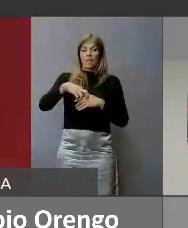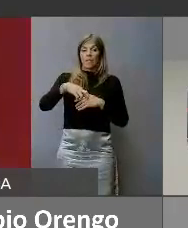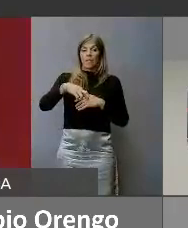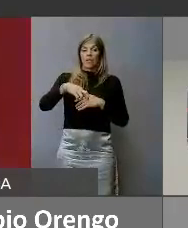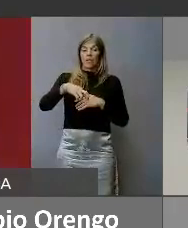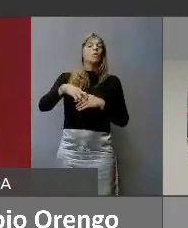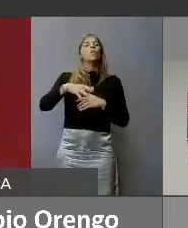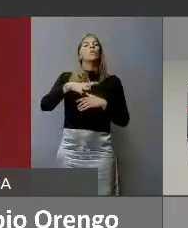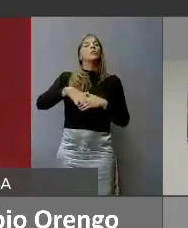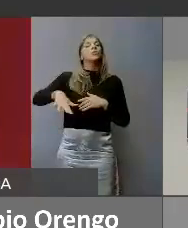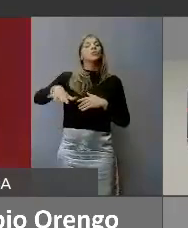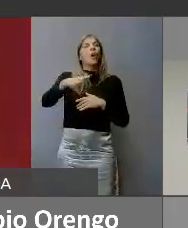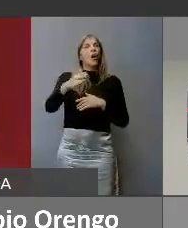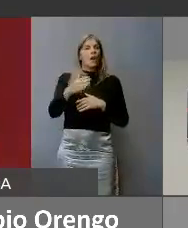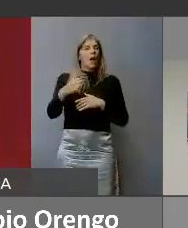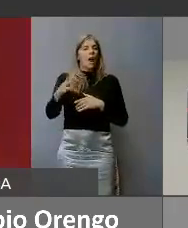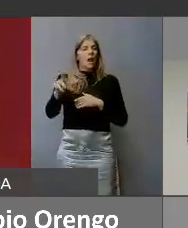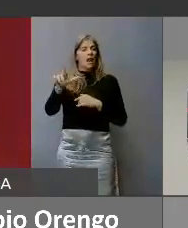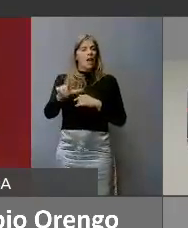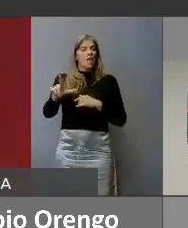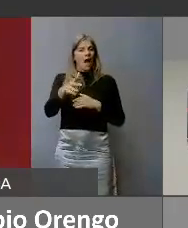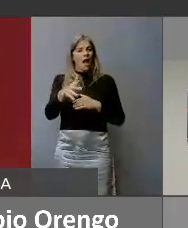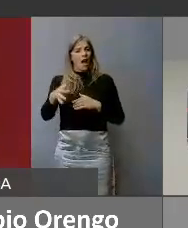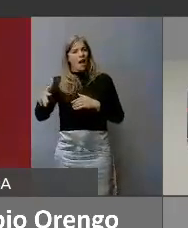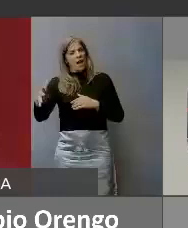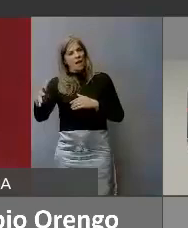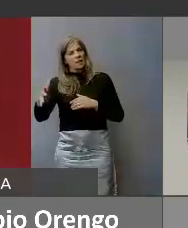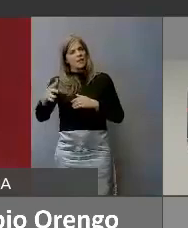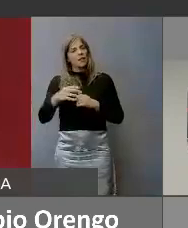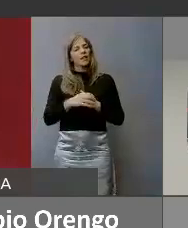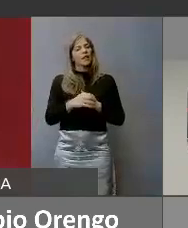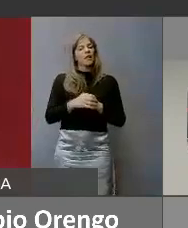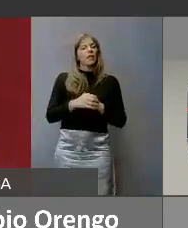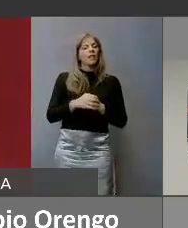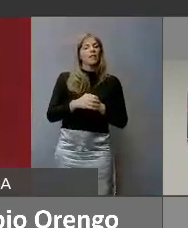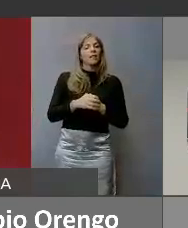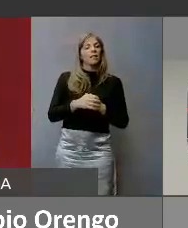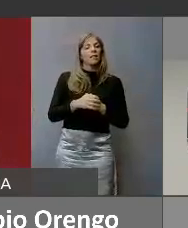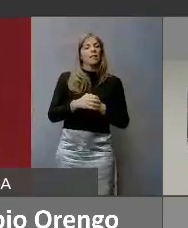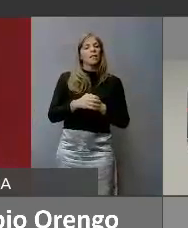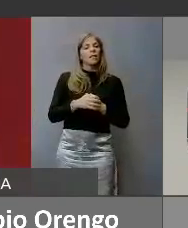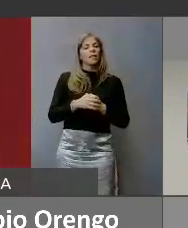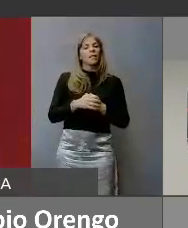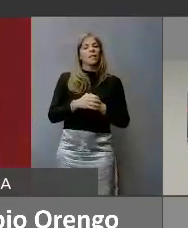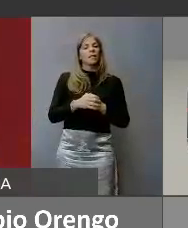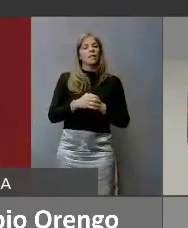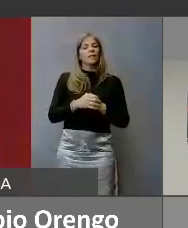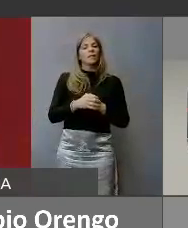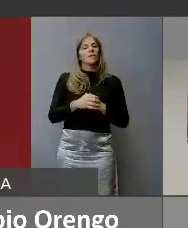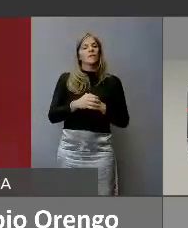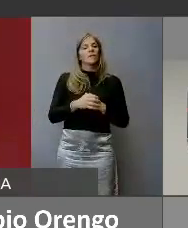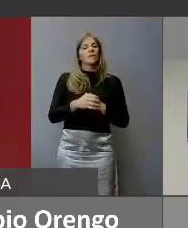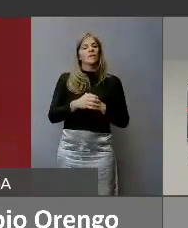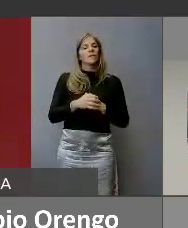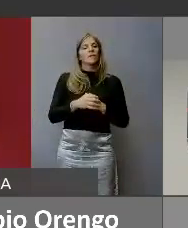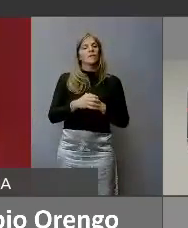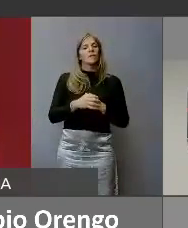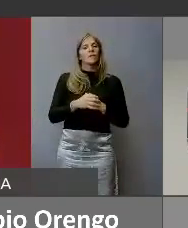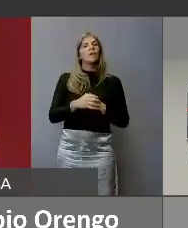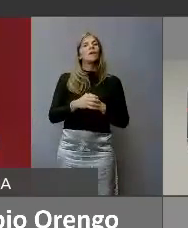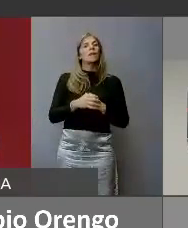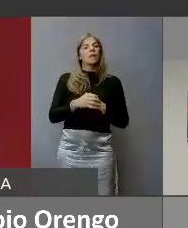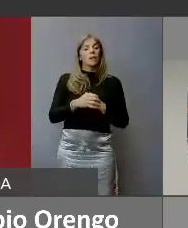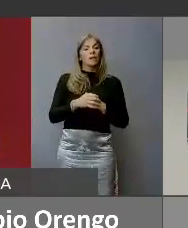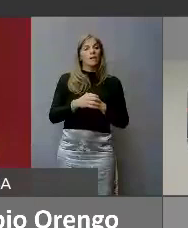verso levante della passeggiata a mare che completa quindi quello che era stato fatto